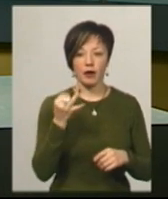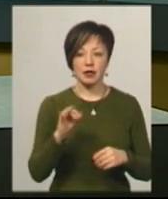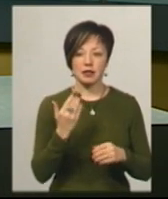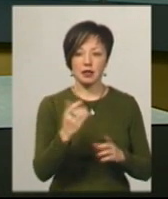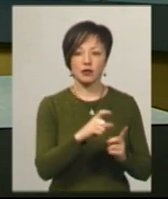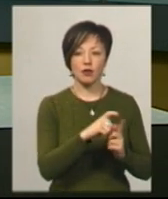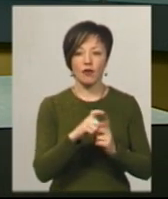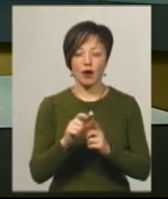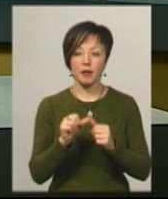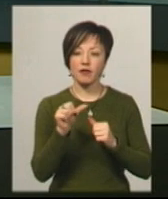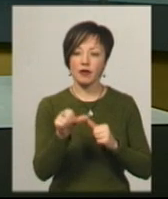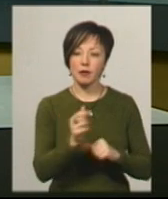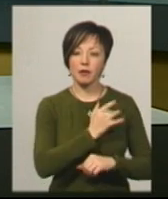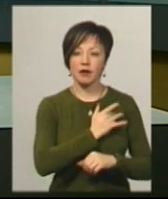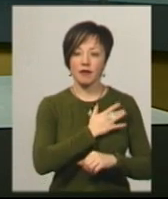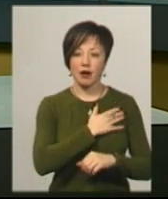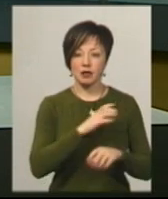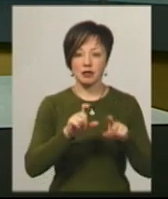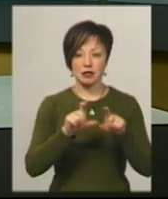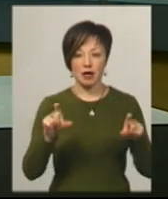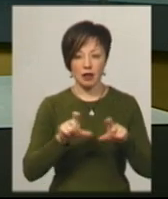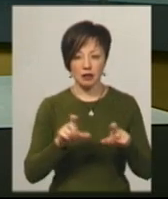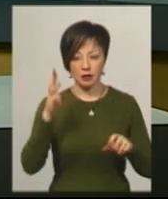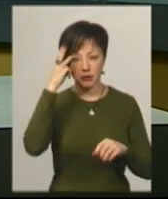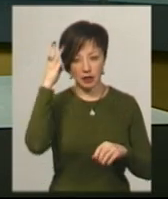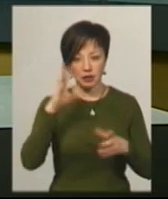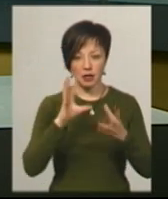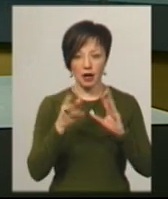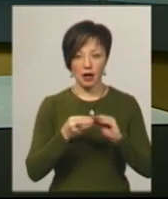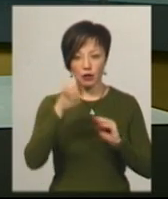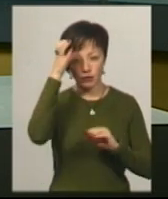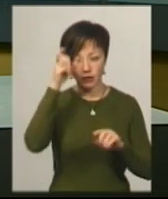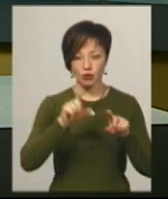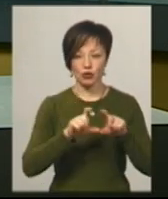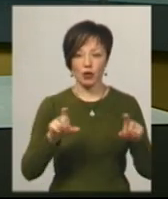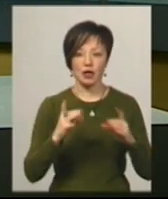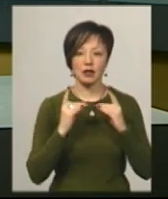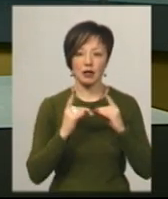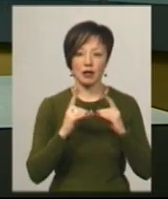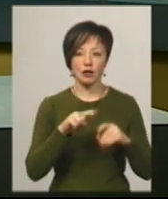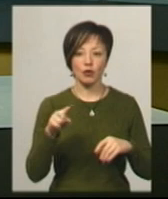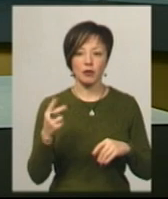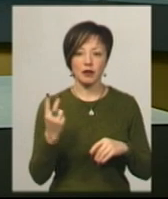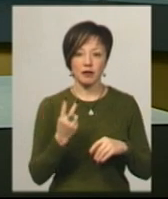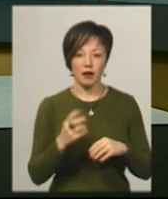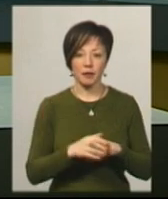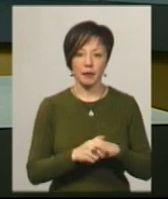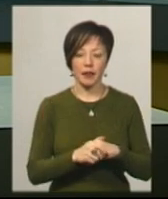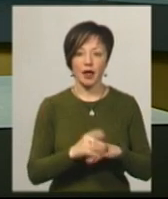За її словами, виняток – приватні освітні заклади та Хмельницька загальноосвітня санаторна школа-інтернат номер 2.